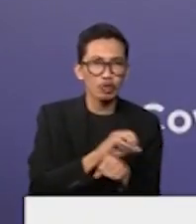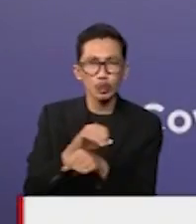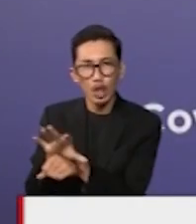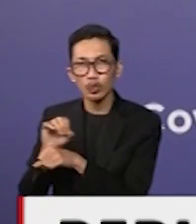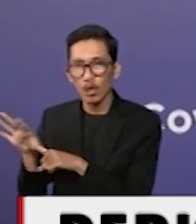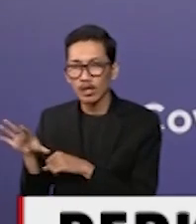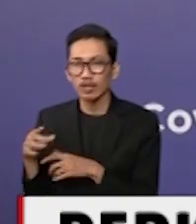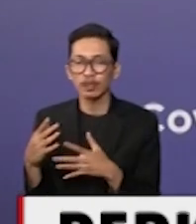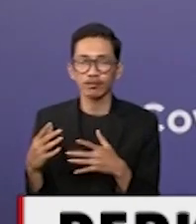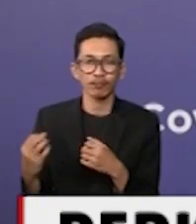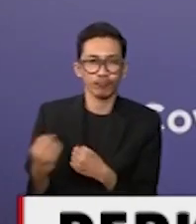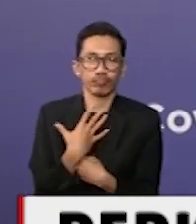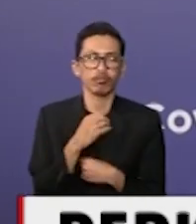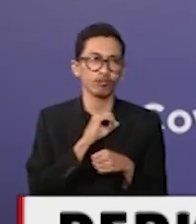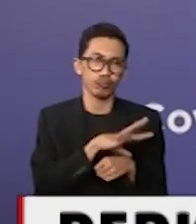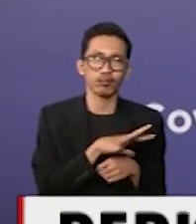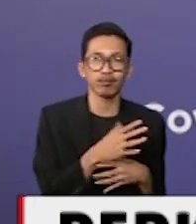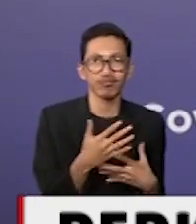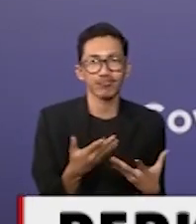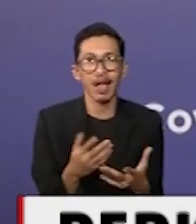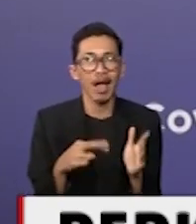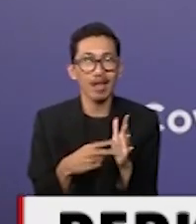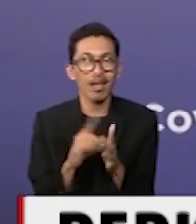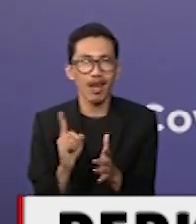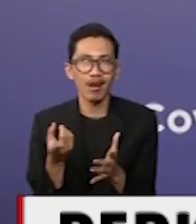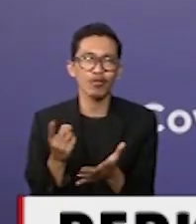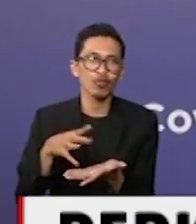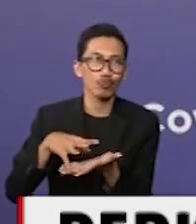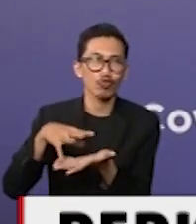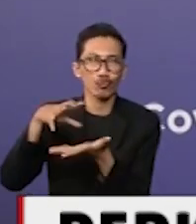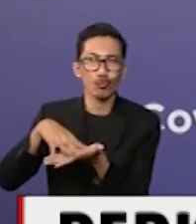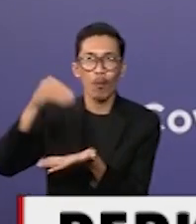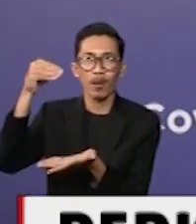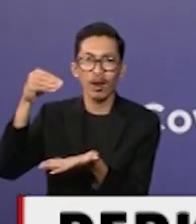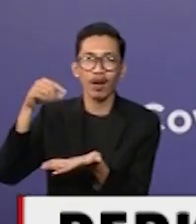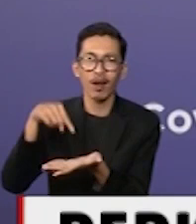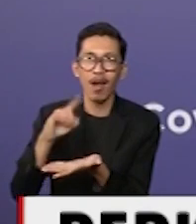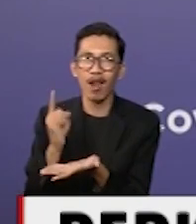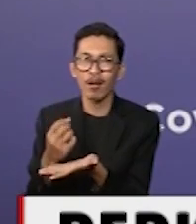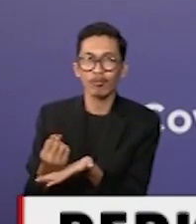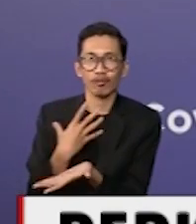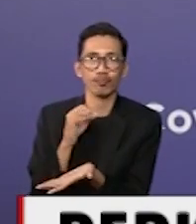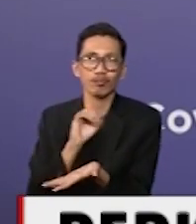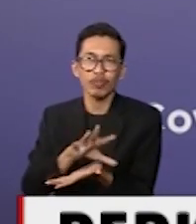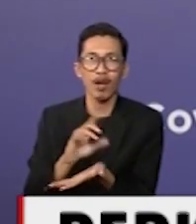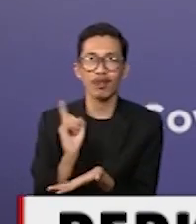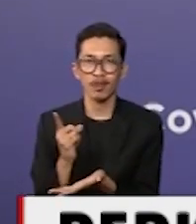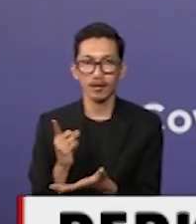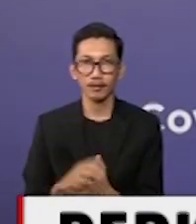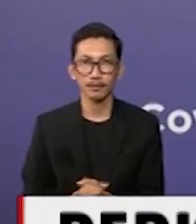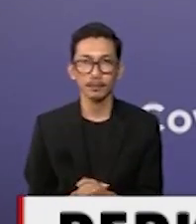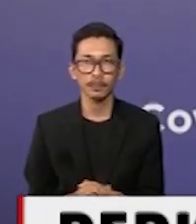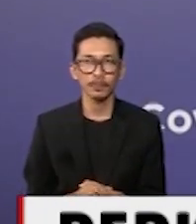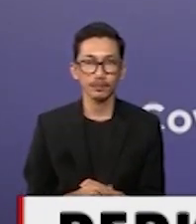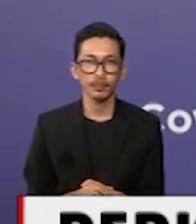ini menggambarkan bahwa masih ada sumber penularan yang berada di tengah masyarakat. Kasus